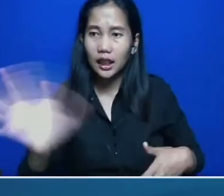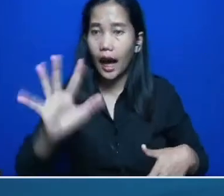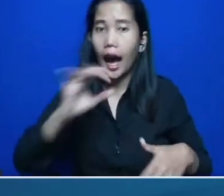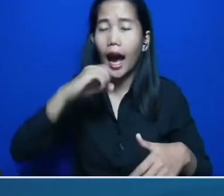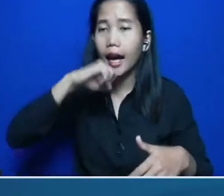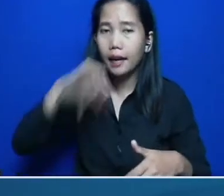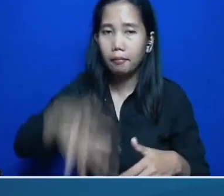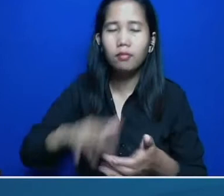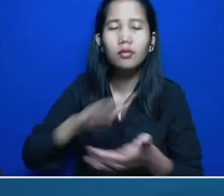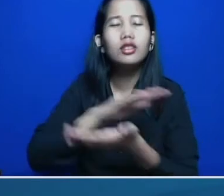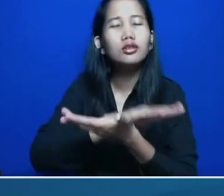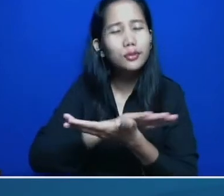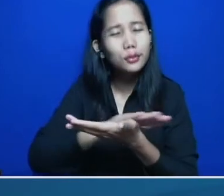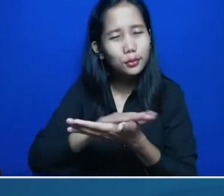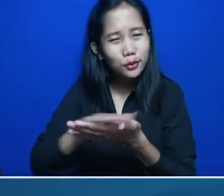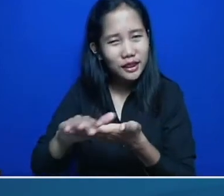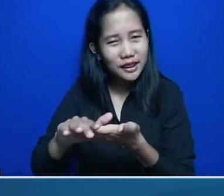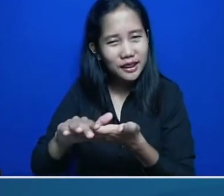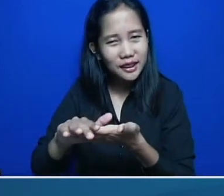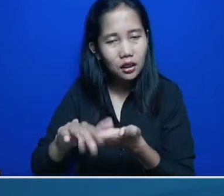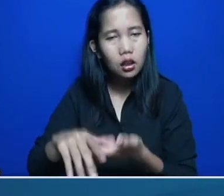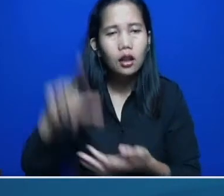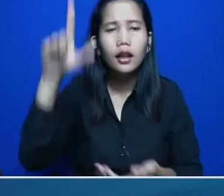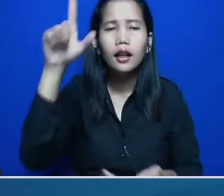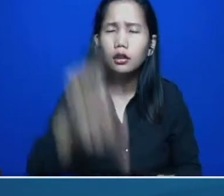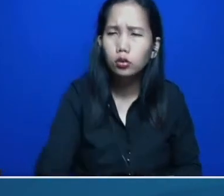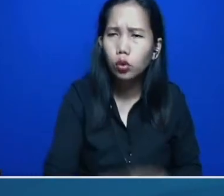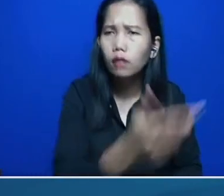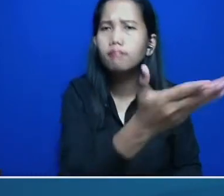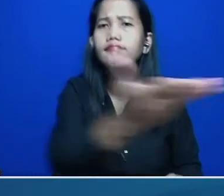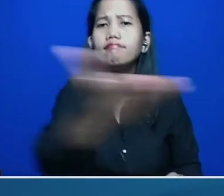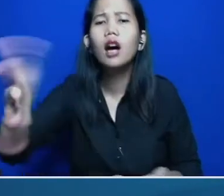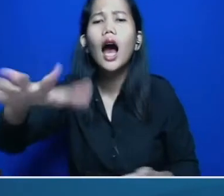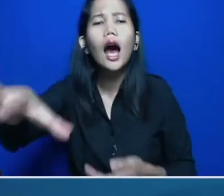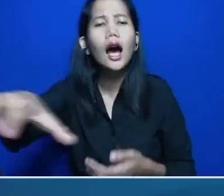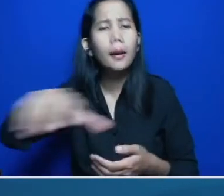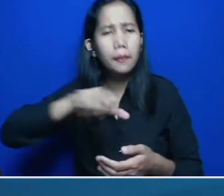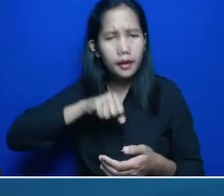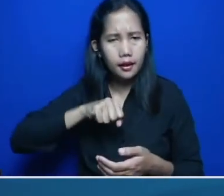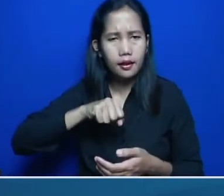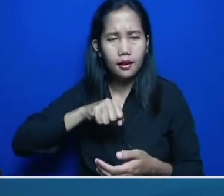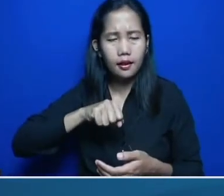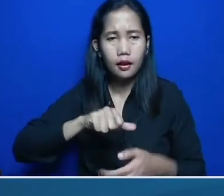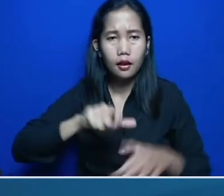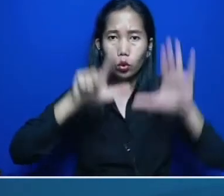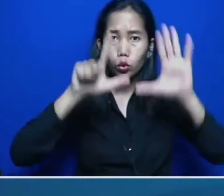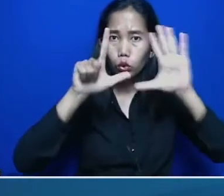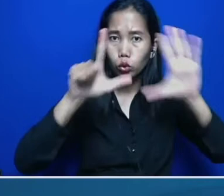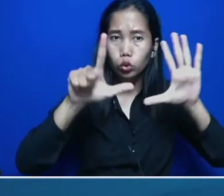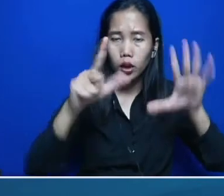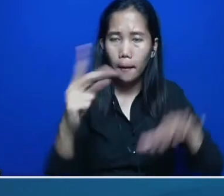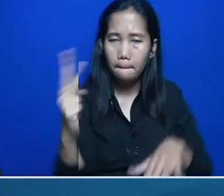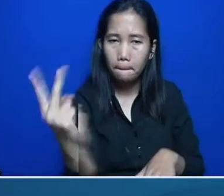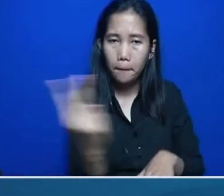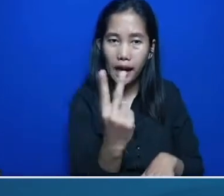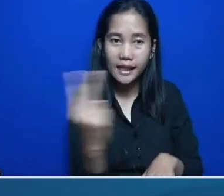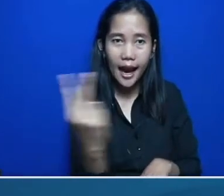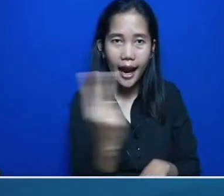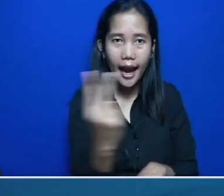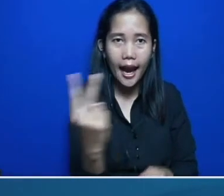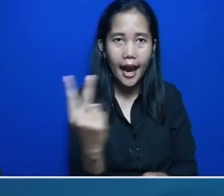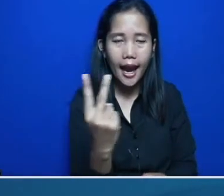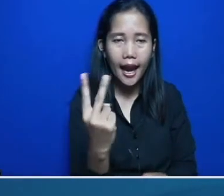haram tidak harap lagi dia sebetulnya